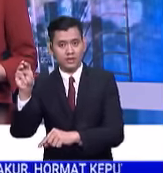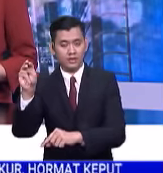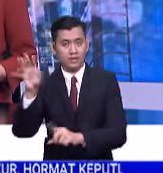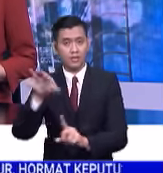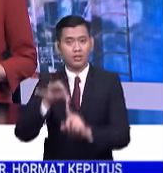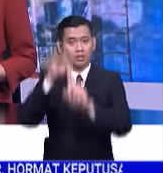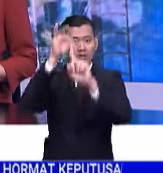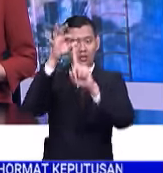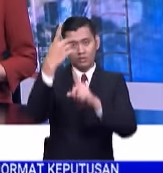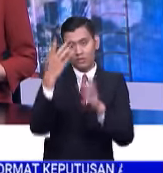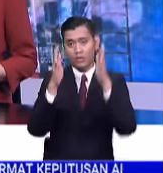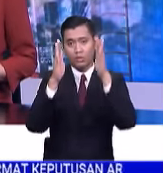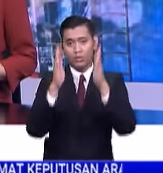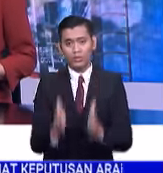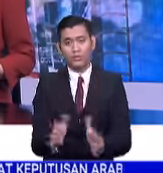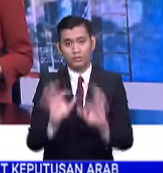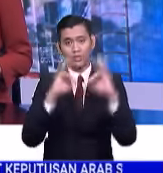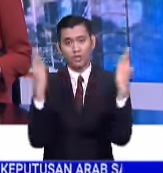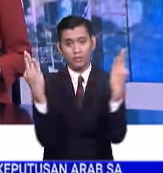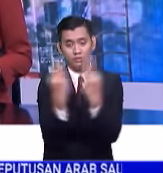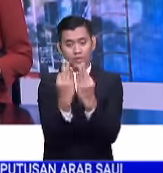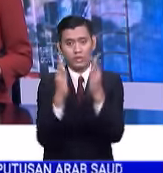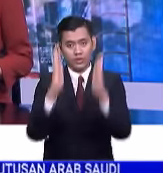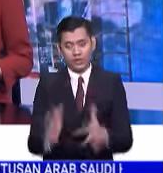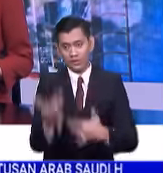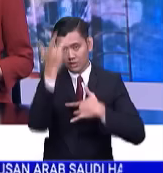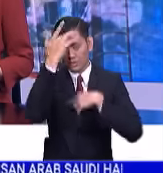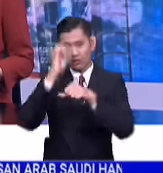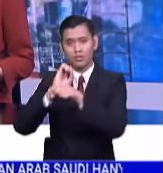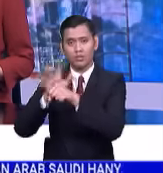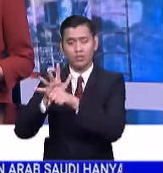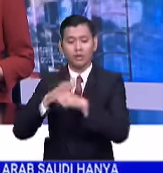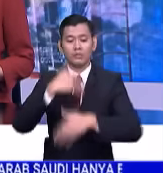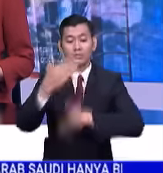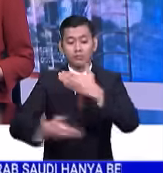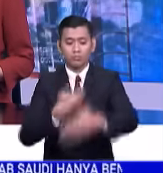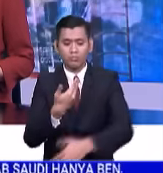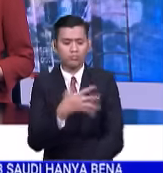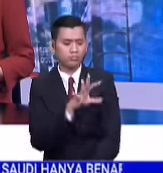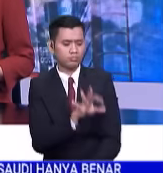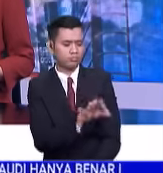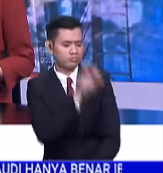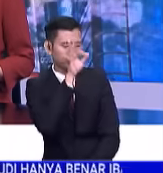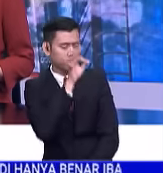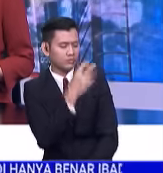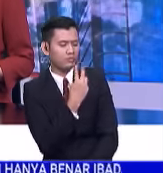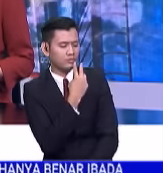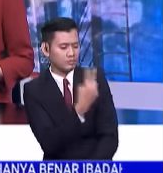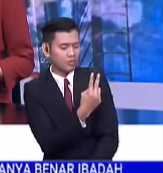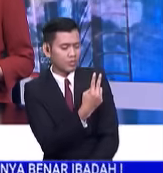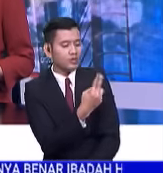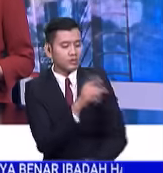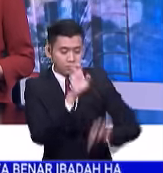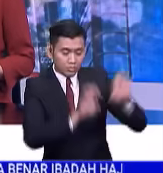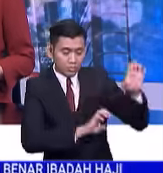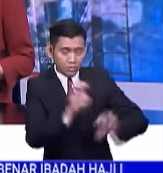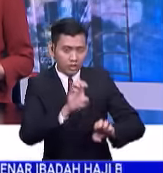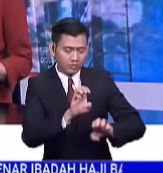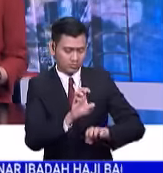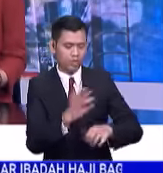eksklusif bersama waris mangsa COVID-19 melalui proses pengecaman dan pengurusan jenazah di Hospital Sungai